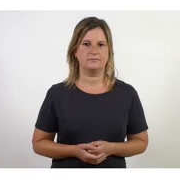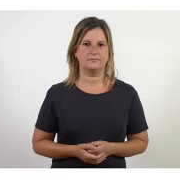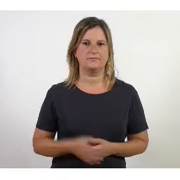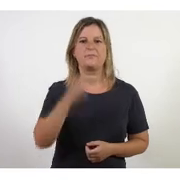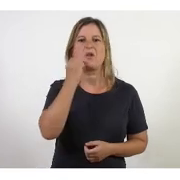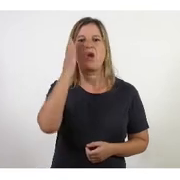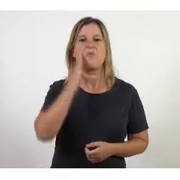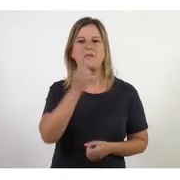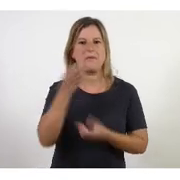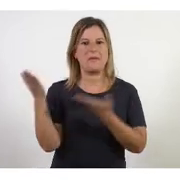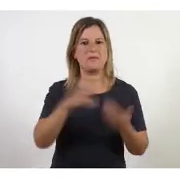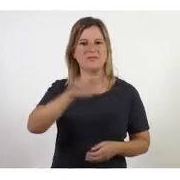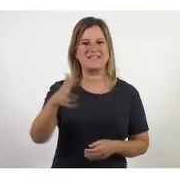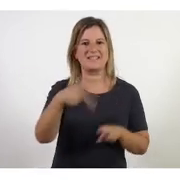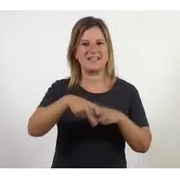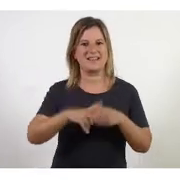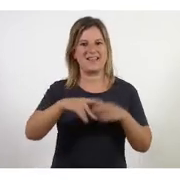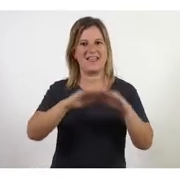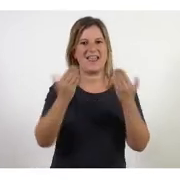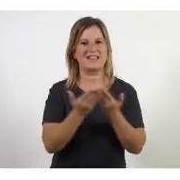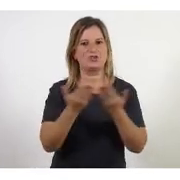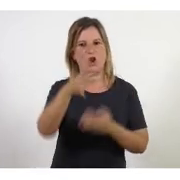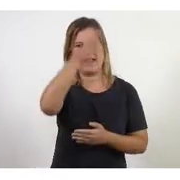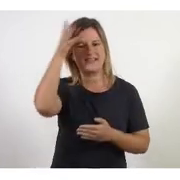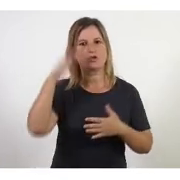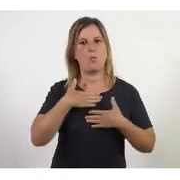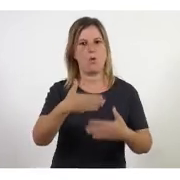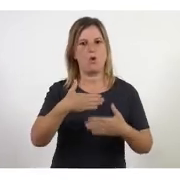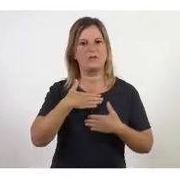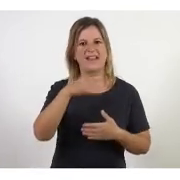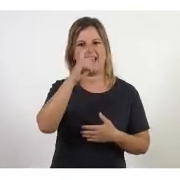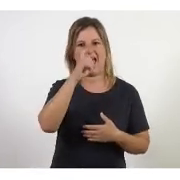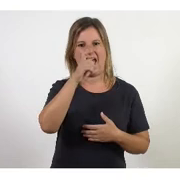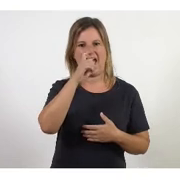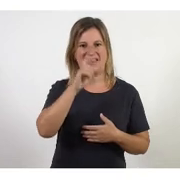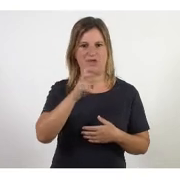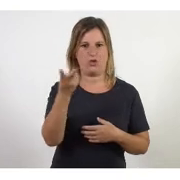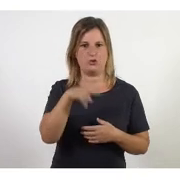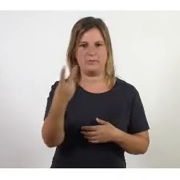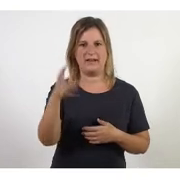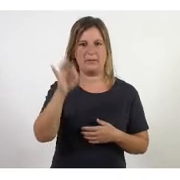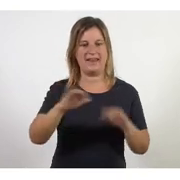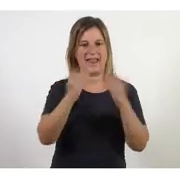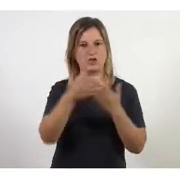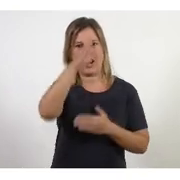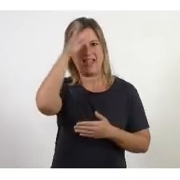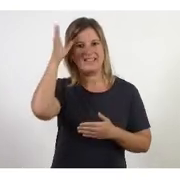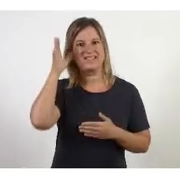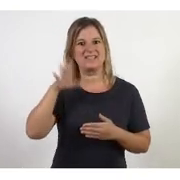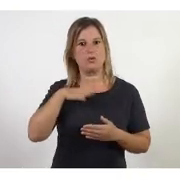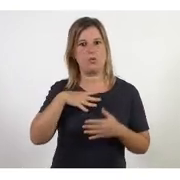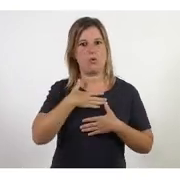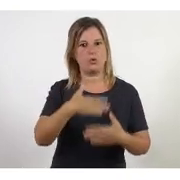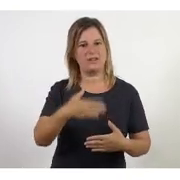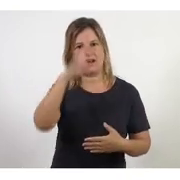Molt bon dia, benvinguts al tercer taller de l'Escola d'Estiu del Voluntariat 2020. L'Escola d'Estiu del Voluntariat és una iniciativa de la Direcció